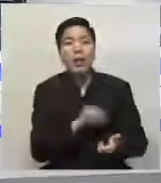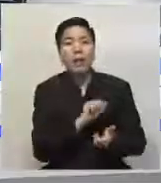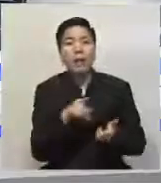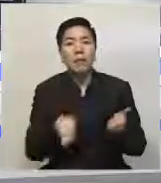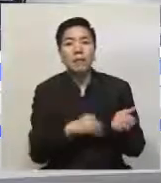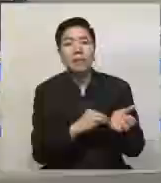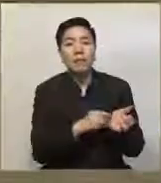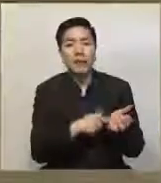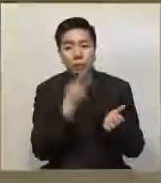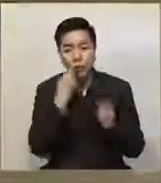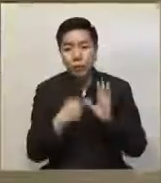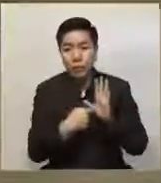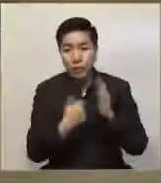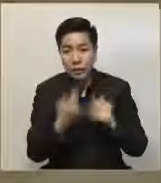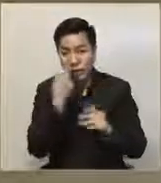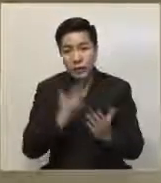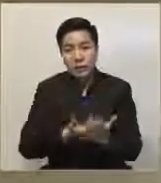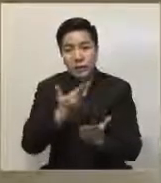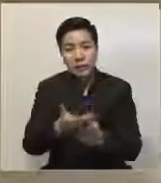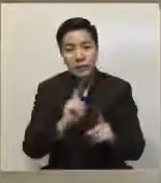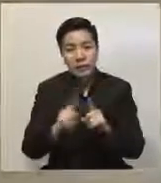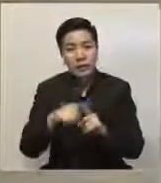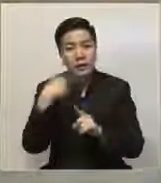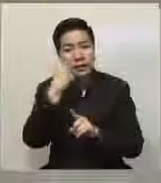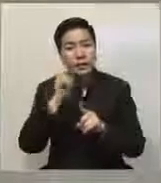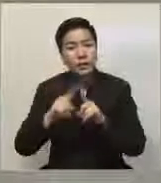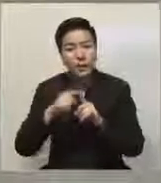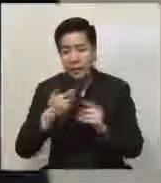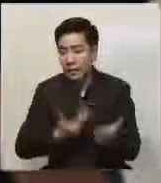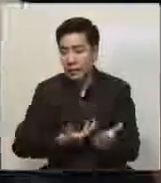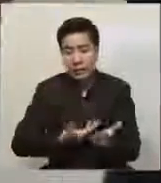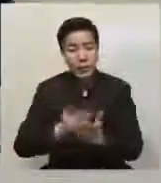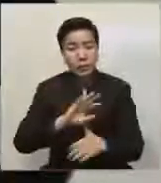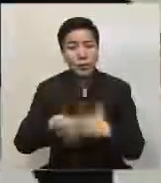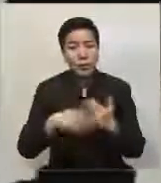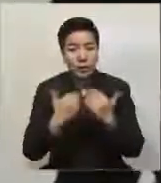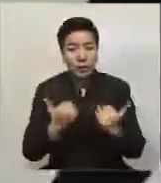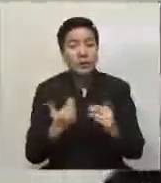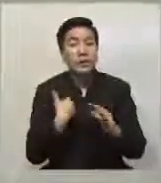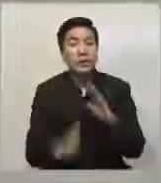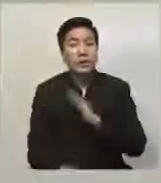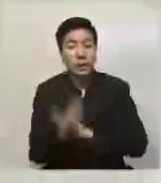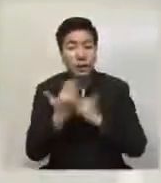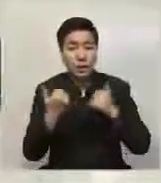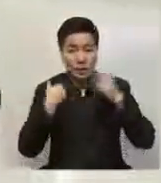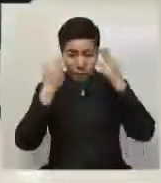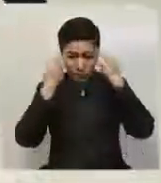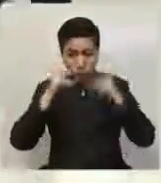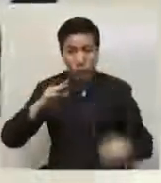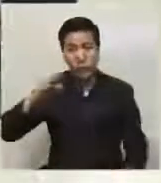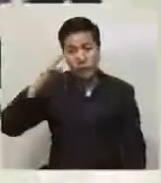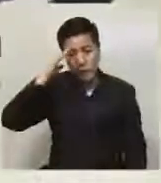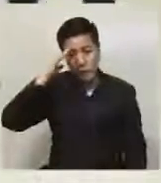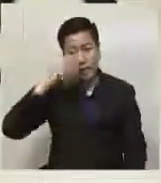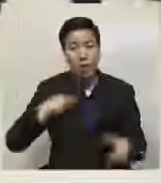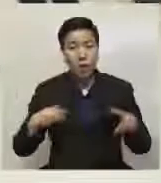นี้นายกก็เลยสาธิตการใช้แอปนี้เนี่ยในการซื้อแพ็กเกจการท่องเที่ยวครั้งนี้ด้วยนะคะโดยเช้าวันนี้ค่ะนายกรัฐมนตรีพลเอกประยุท